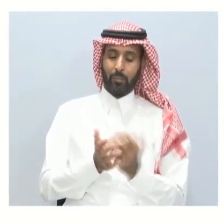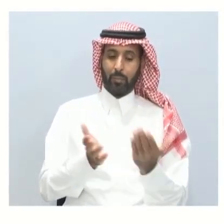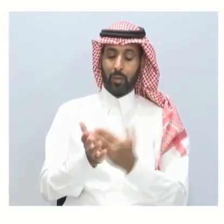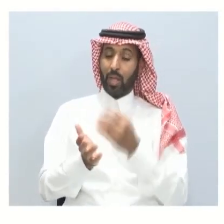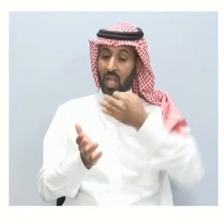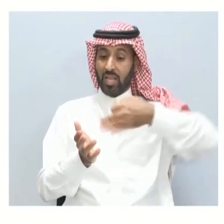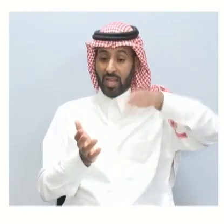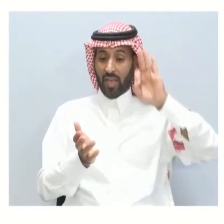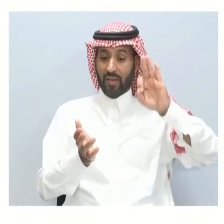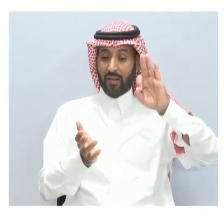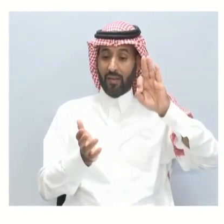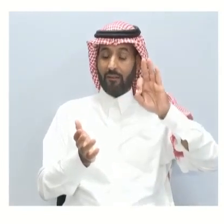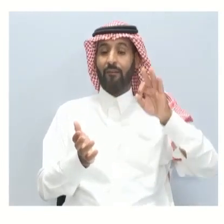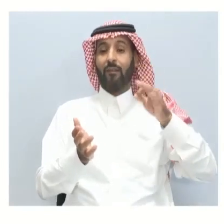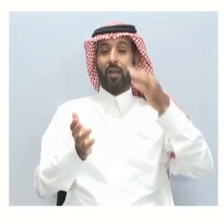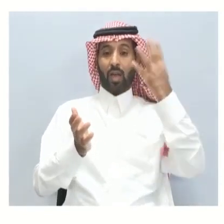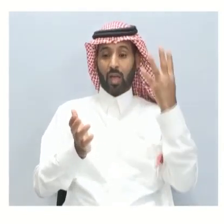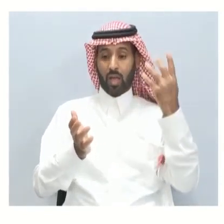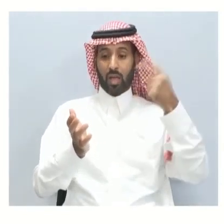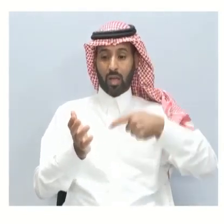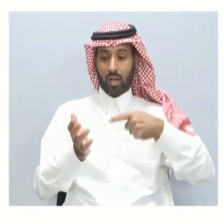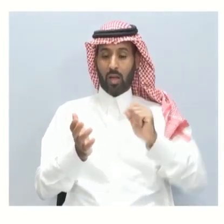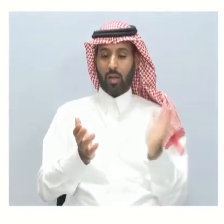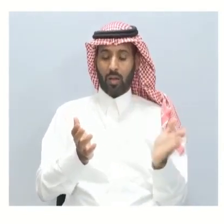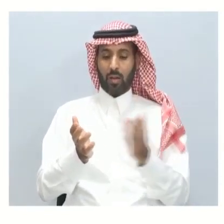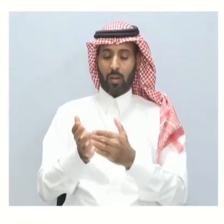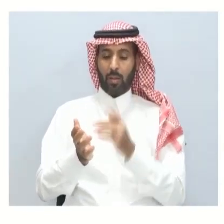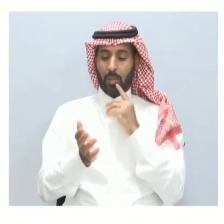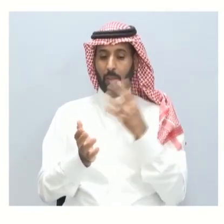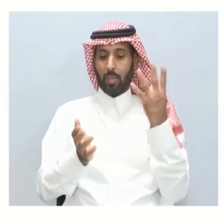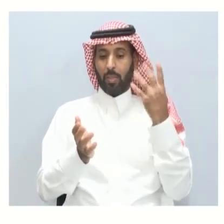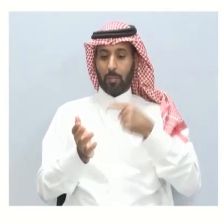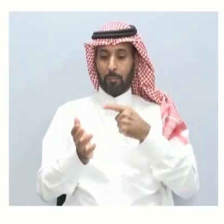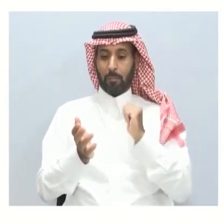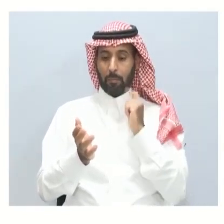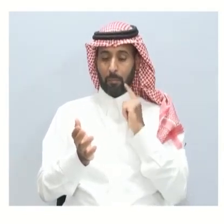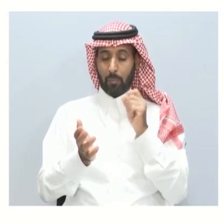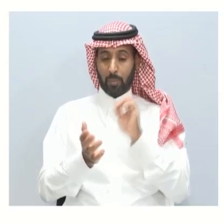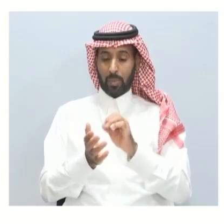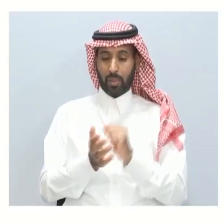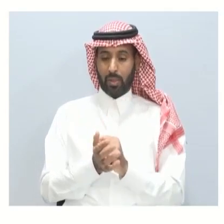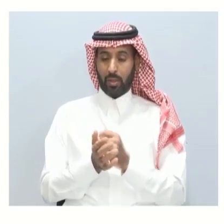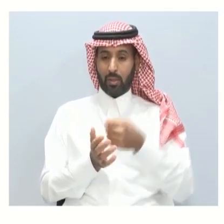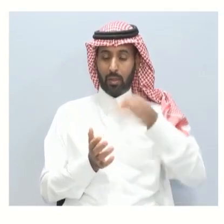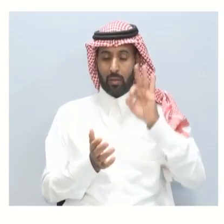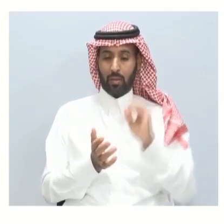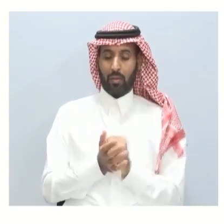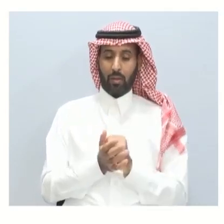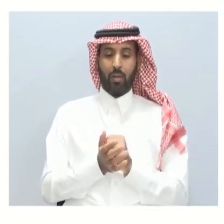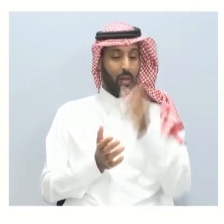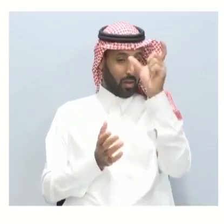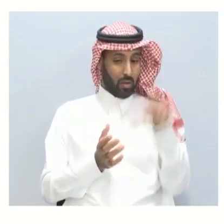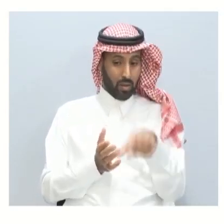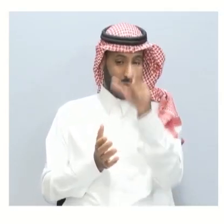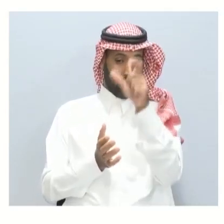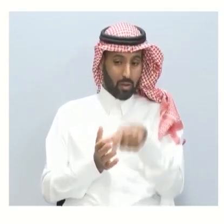والاف يستوعب اربعه عشر اذا هذه المجموعات 14 مجموعه هي فئه الاف اذا عدد الاعمده